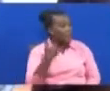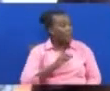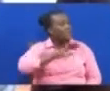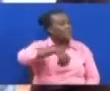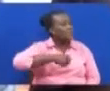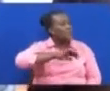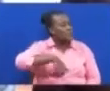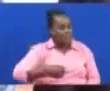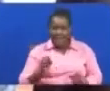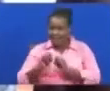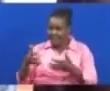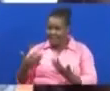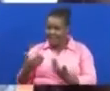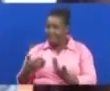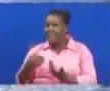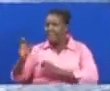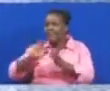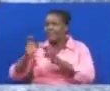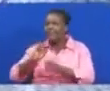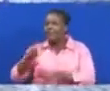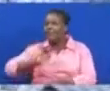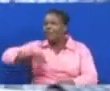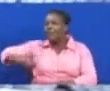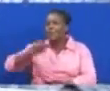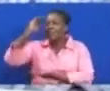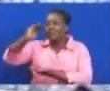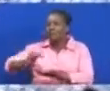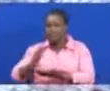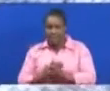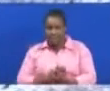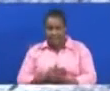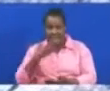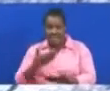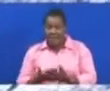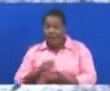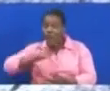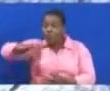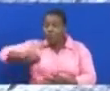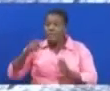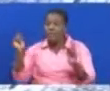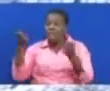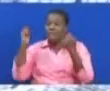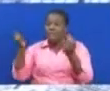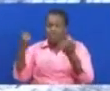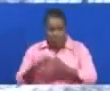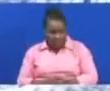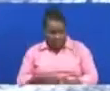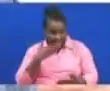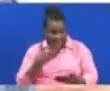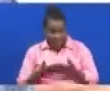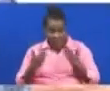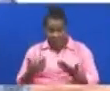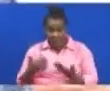kupata mawasiliano hata wezi wamepungua, hasa wezi wa mifugo. Kwa sababu sasa hivi mtu anaweza kaiba mifugo, mawasiliano